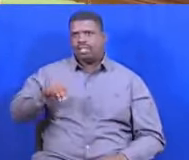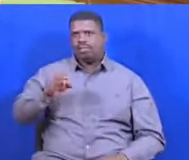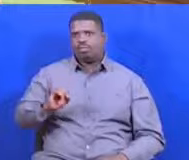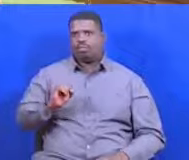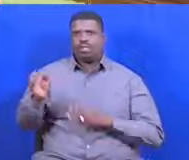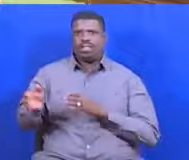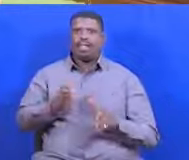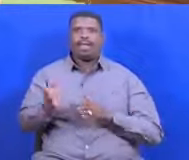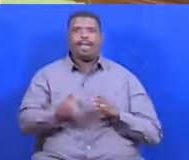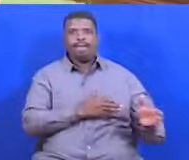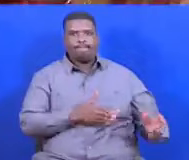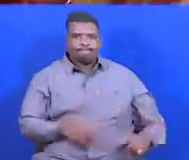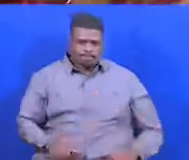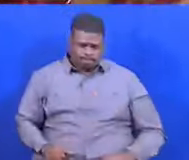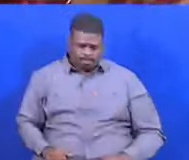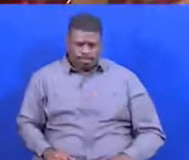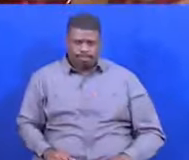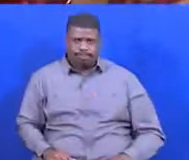ajiandae.